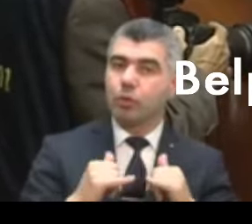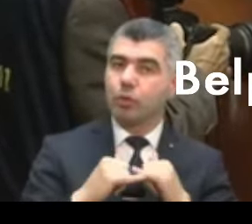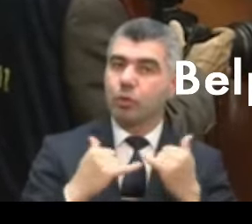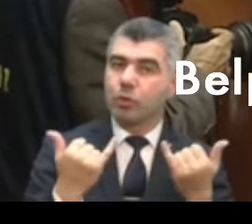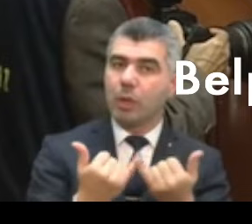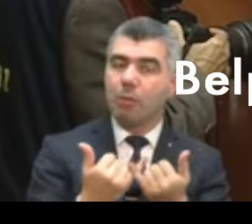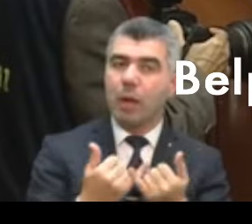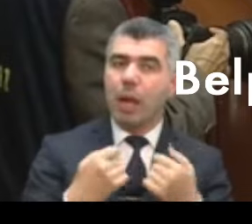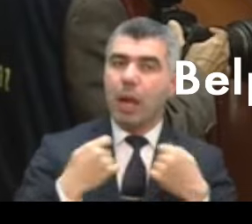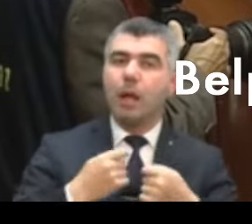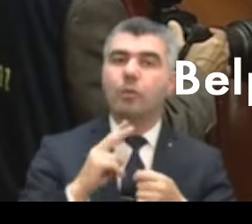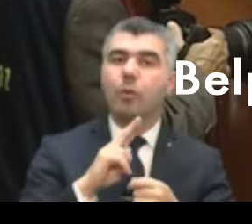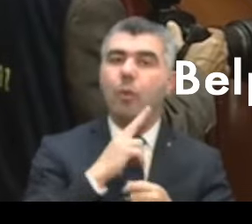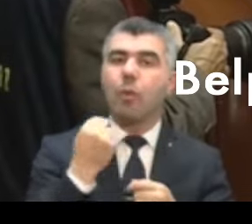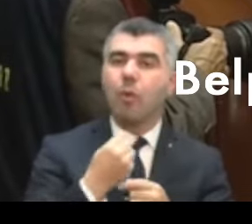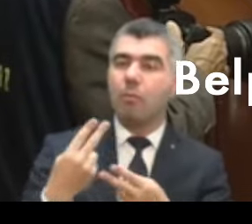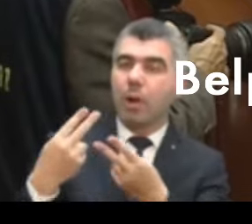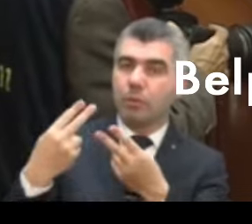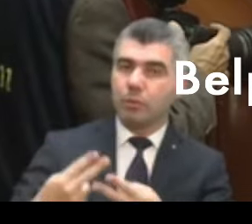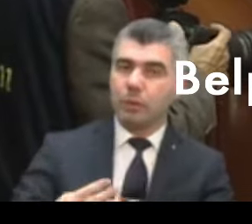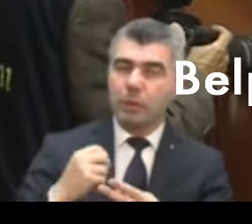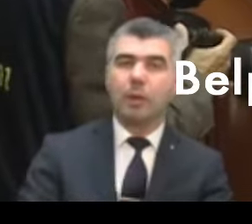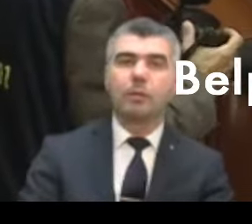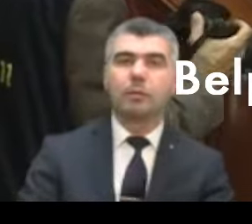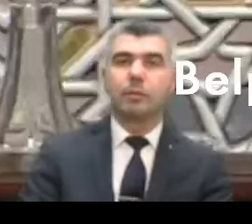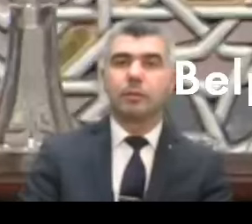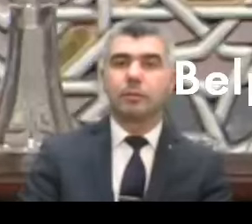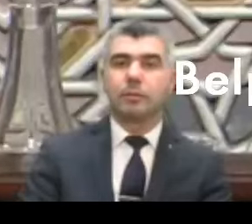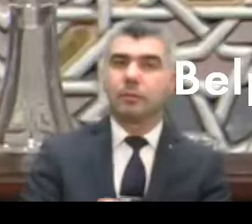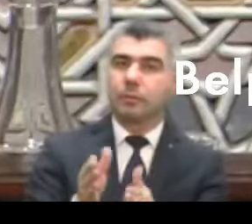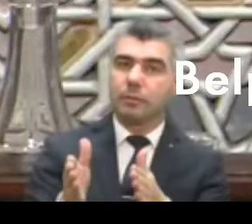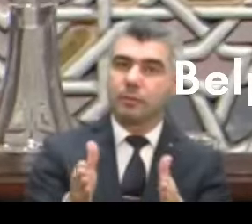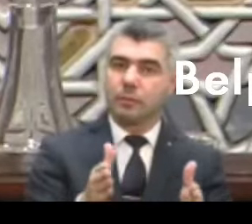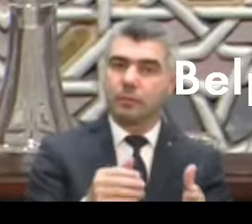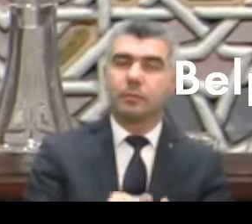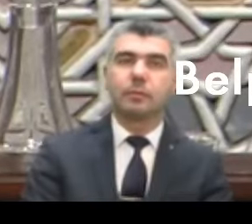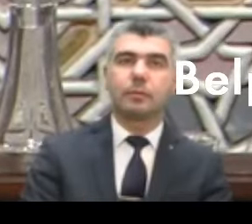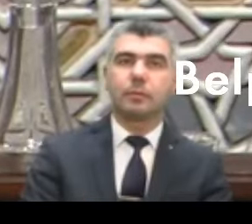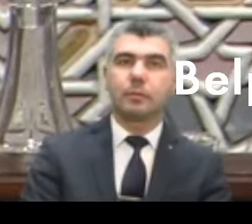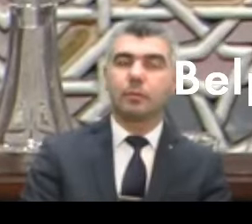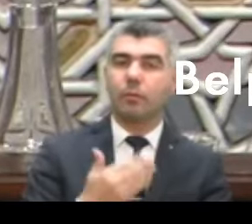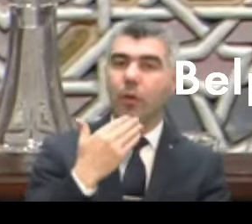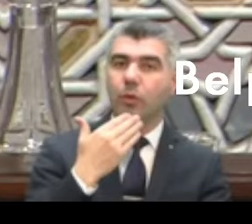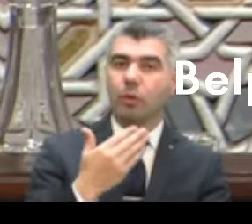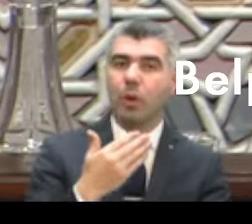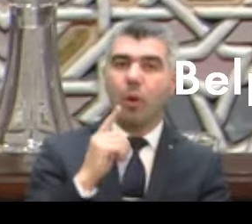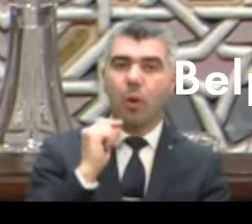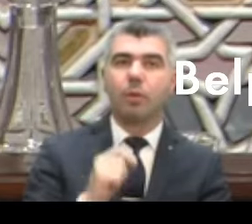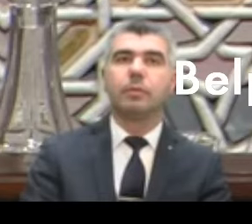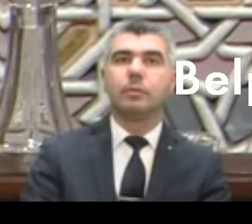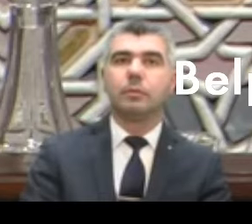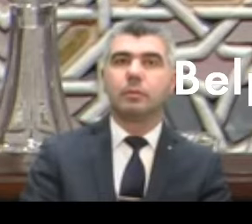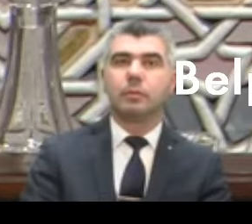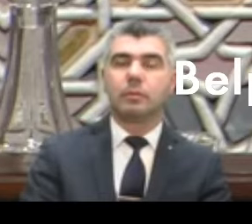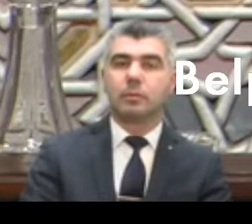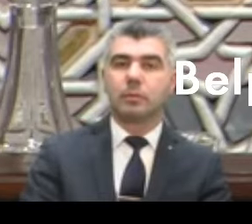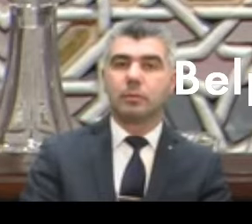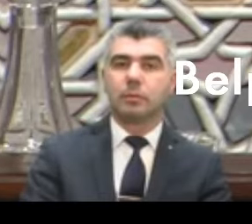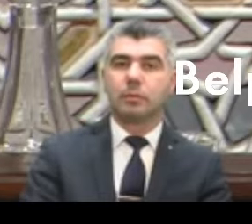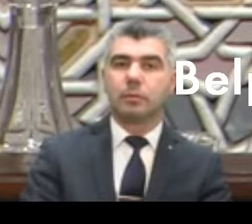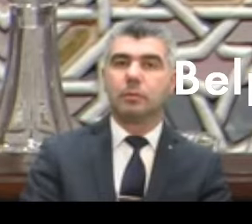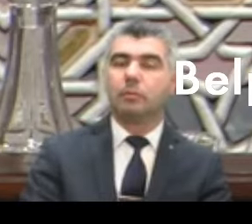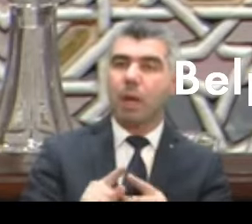فالمطلوب السيده رئيسه تفعيل هذا المقتضى وشكرا شكرا السيد النائب